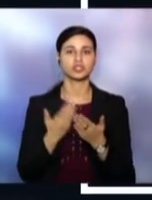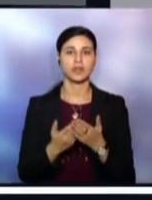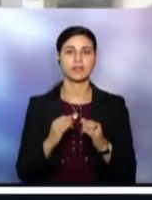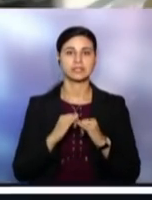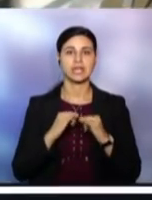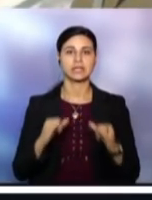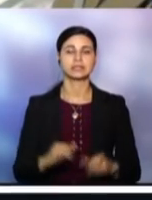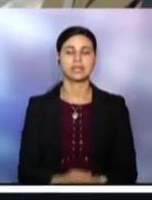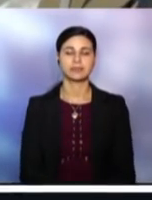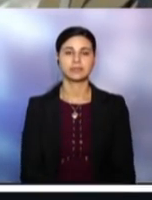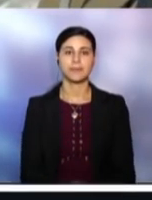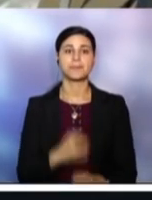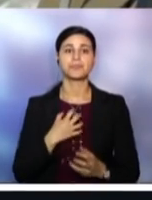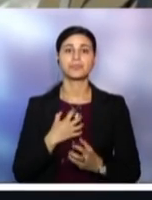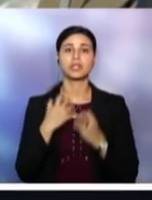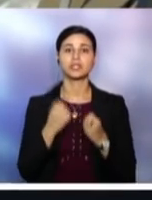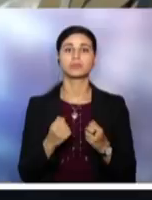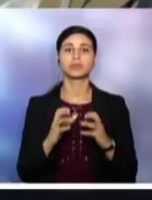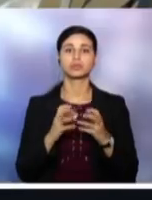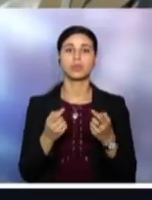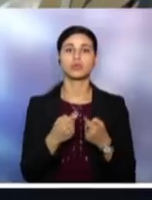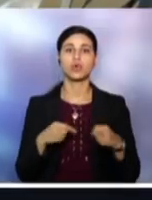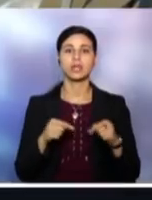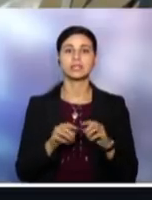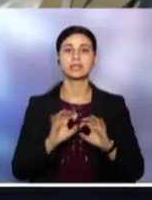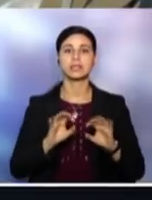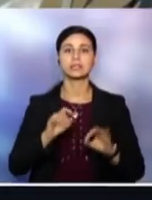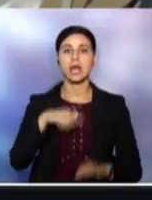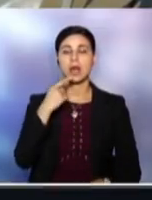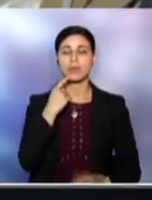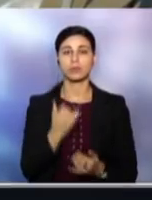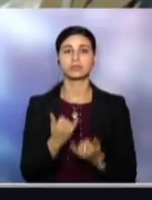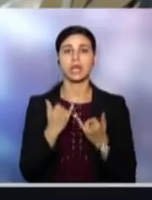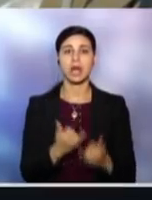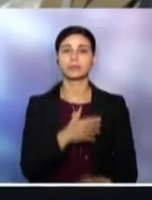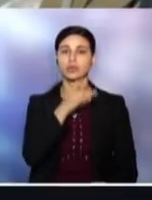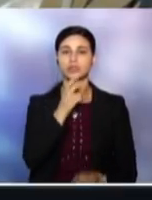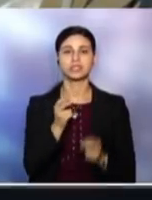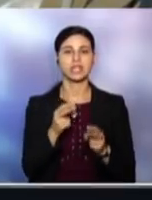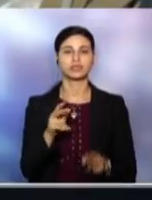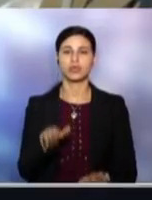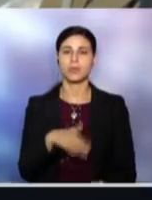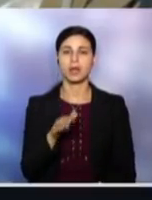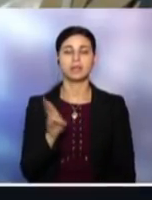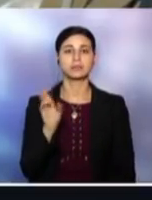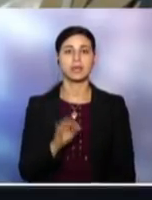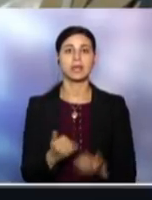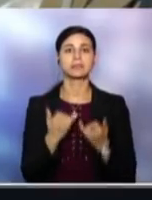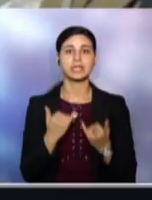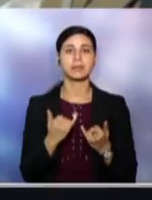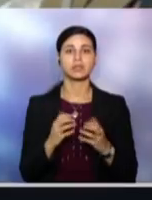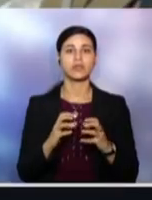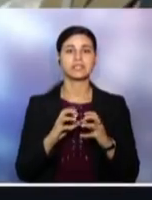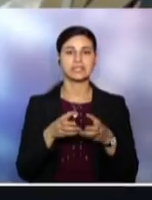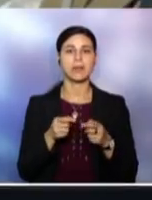გასცემს. ჯანმრთელობის მსოფლიო ორგანიზაციის განცხადებით ამ დროისთვის საშიშროება არ არსებობს, თუმცა თანამედროვე